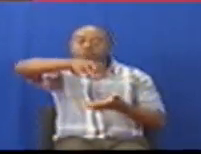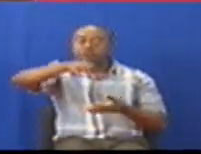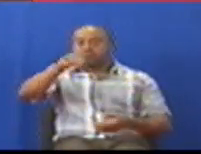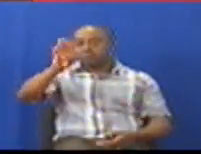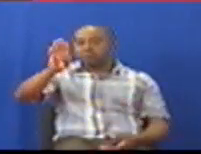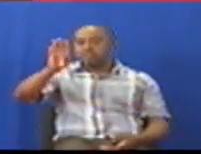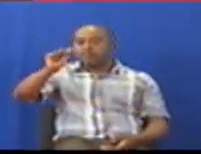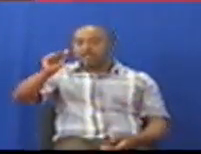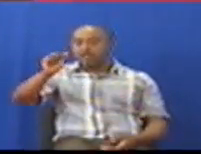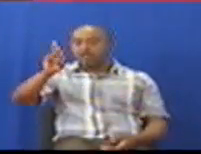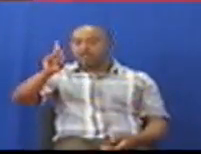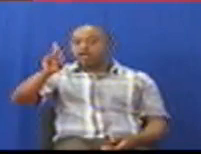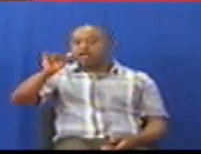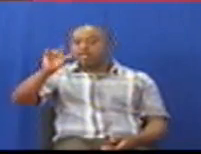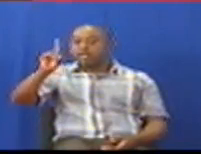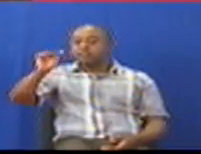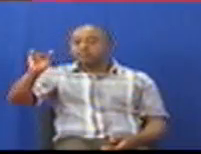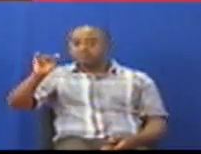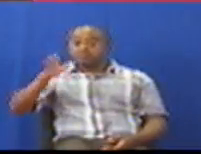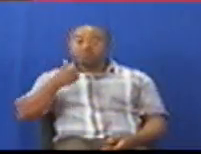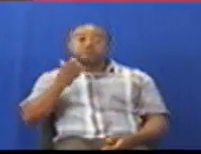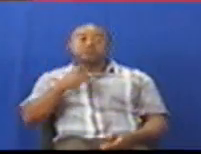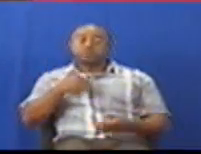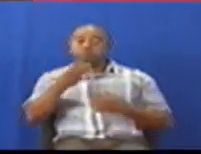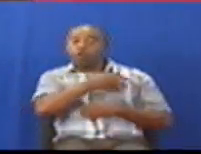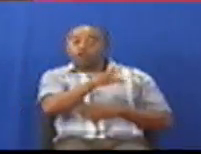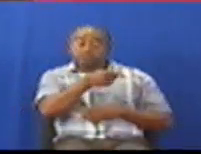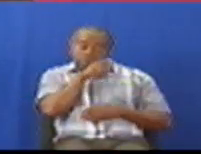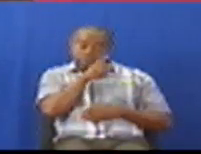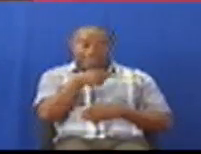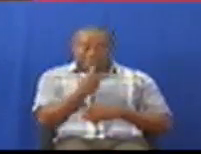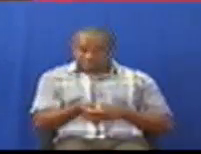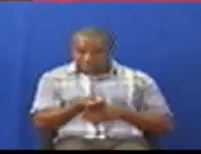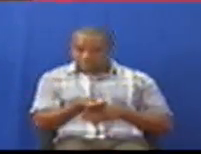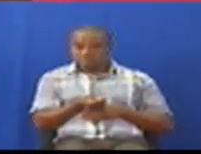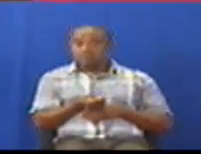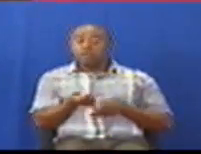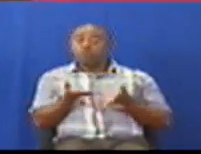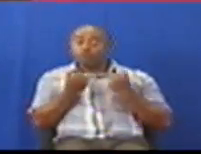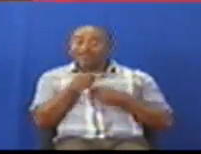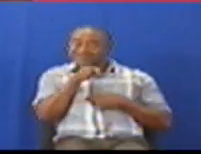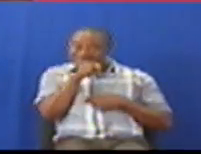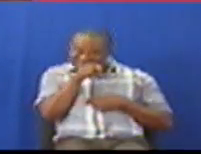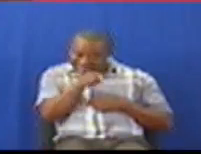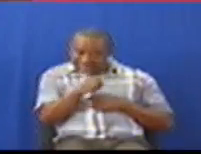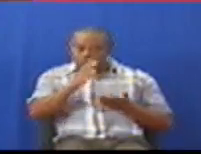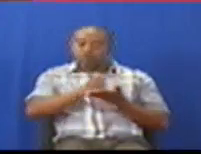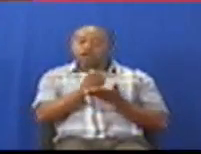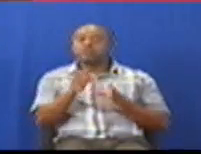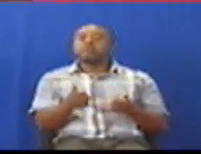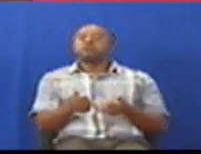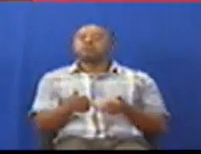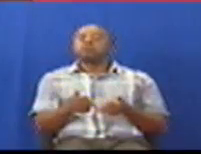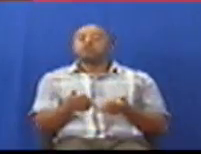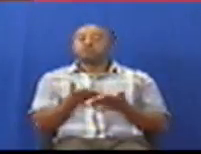hilo jimbo? Kwa nilitaka kauli ya waziri atuambie ni kwa nini jimbo hili haligawanywi wakati mamlaka